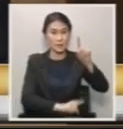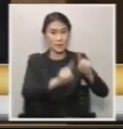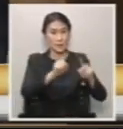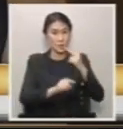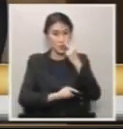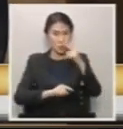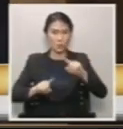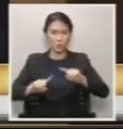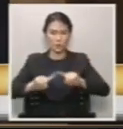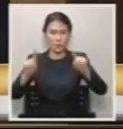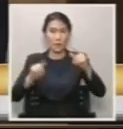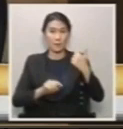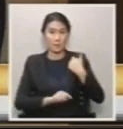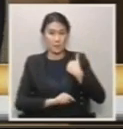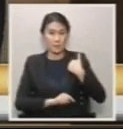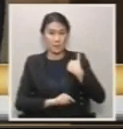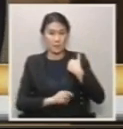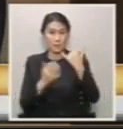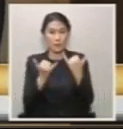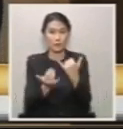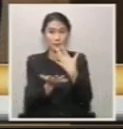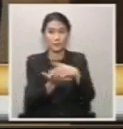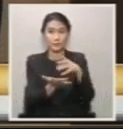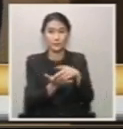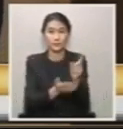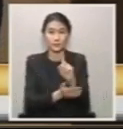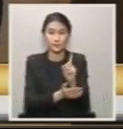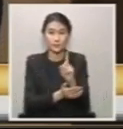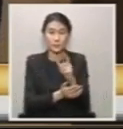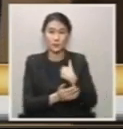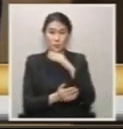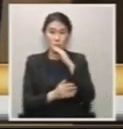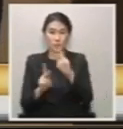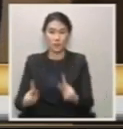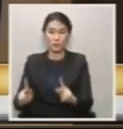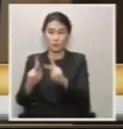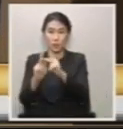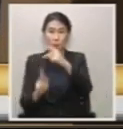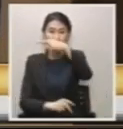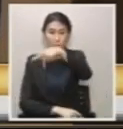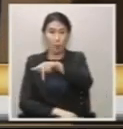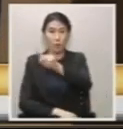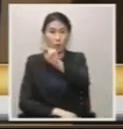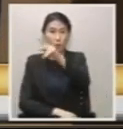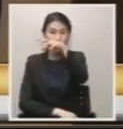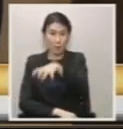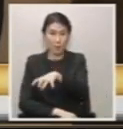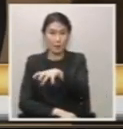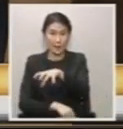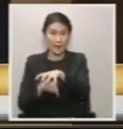างกันแต่อยากจะกราบเป็นว่ากระทรวงการพัฒนาสังคมนั้นก็มี